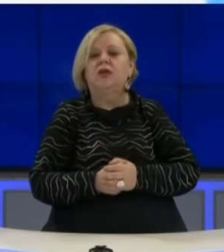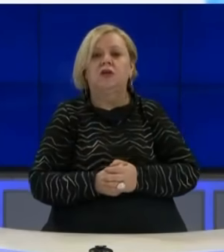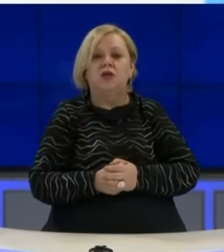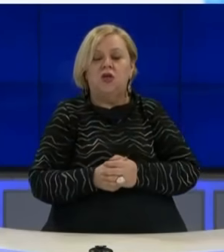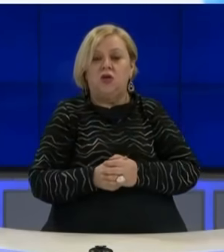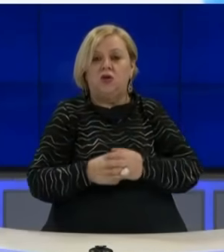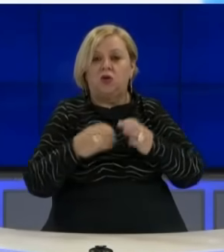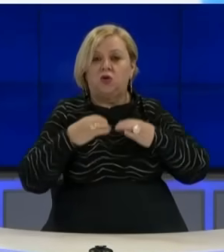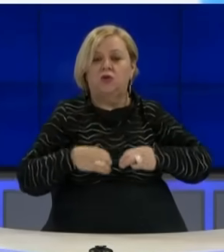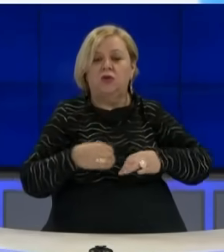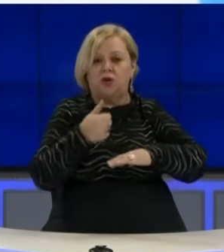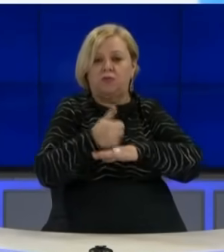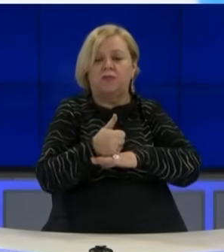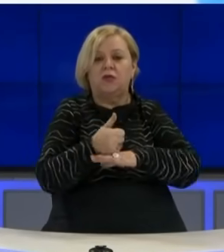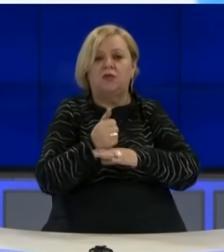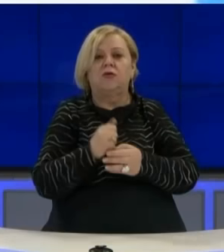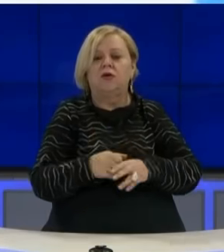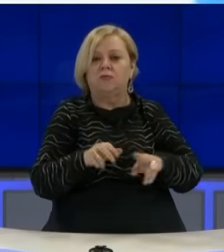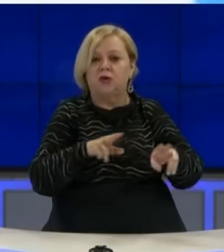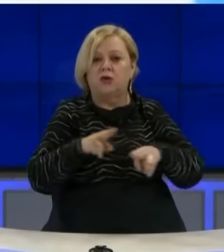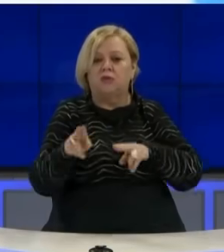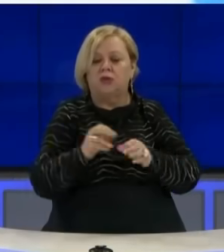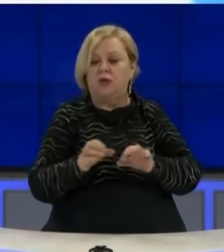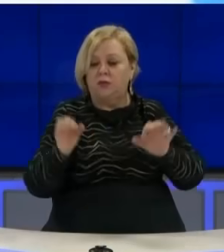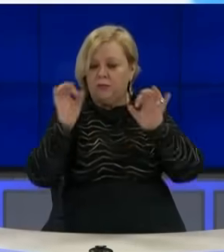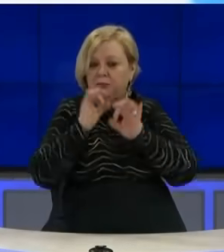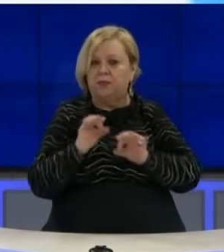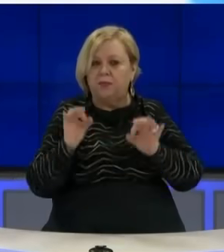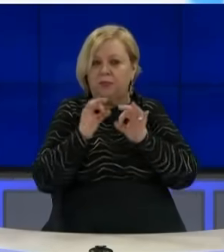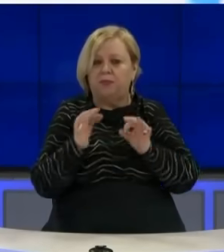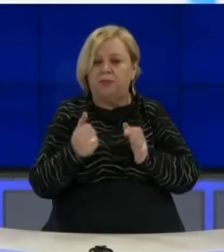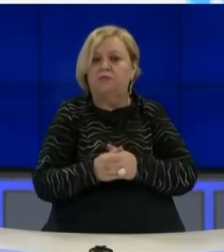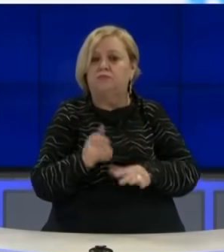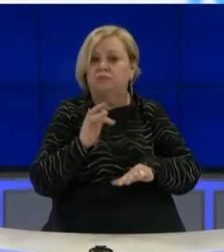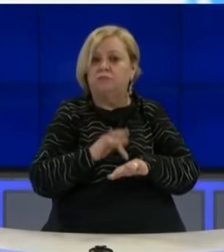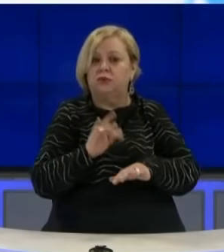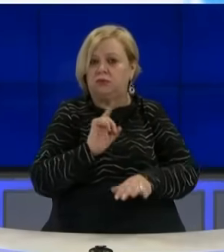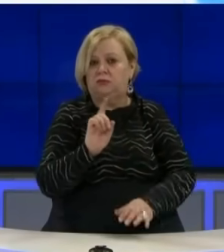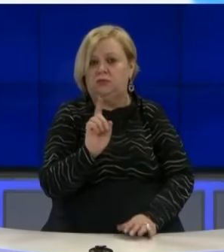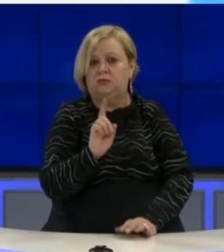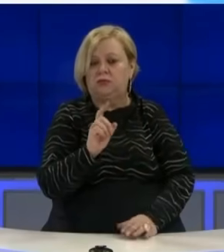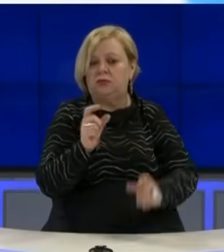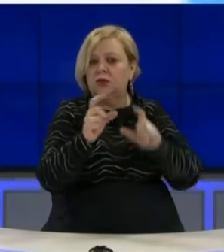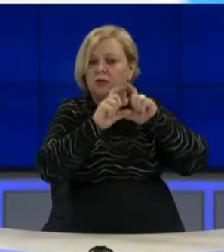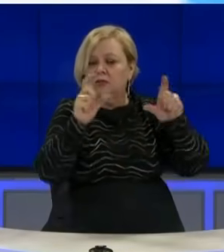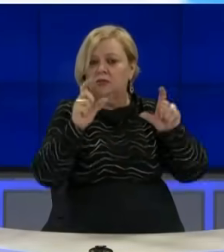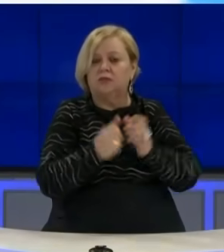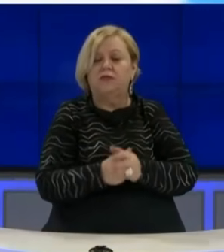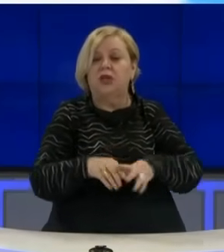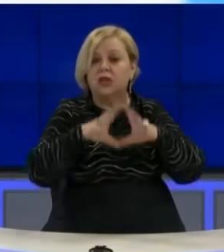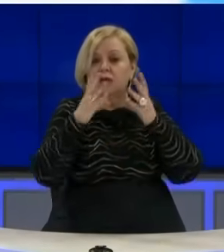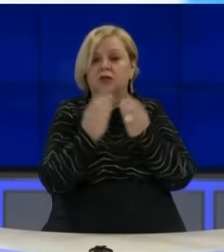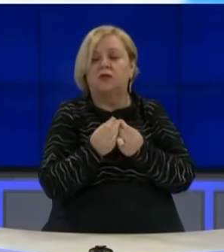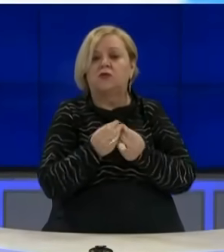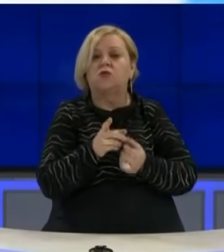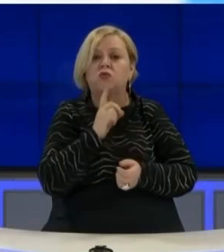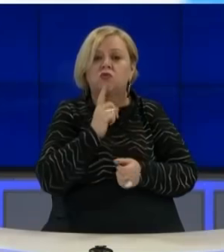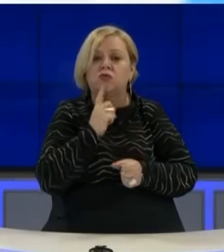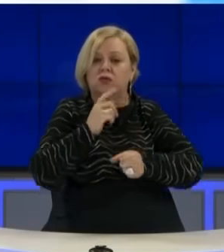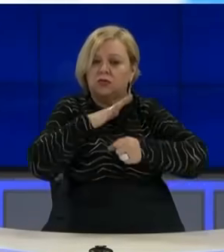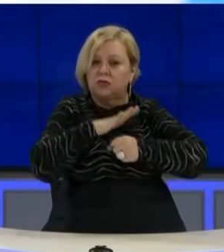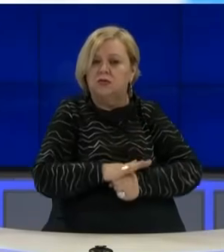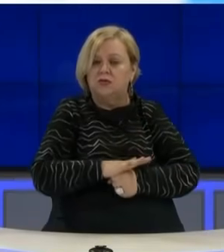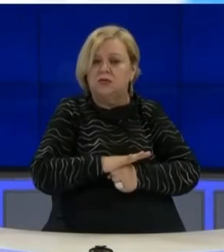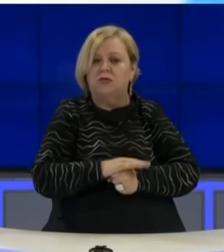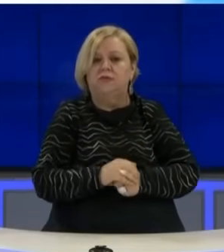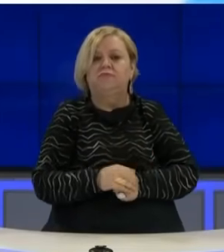i shtetit Aleksandër Lumezi tha se askush nuk është i paprekshëm për këtë institucion dhe i të gjithë ata që shkelin ligjin do